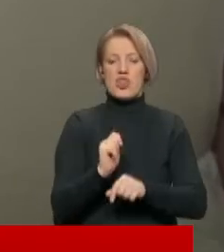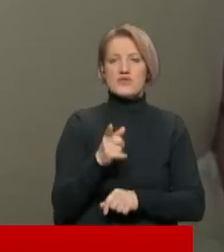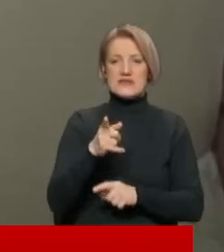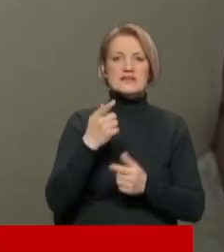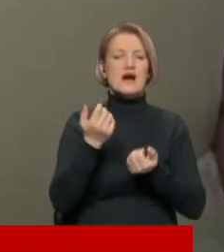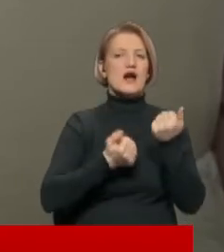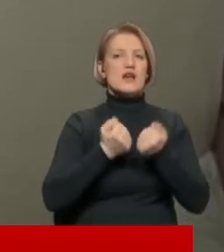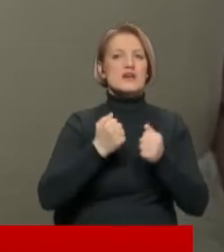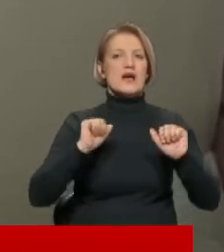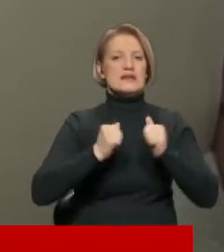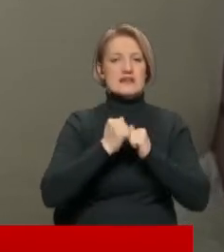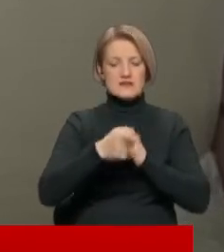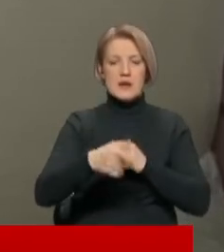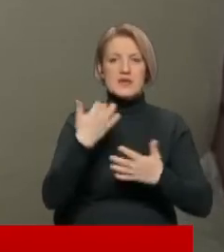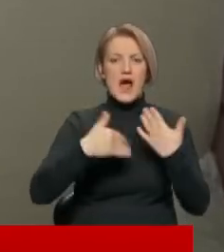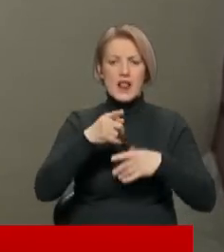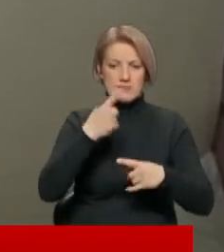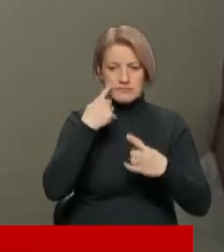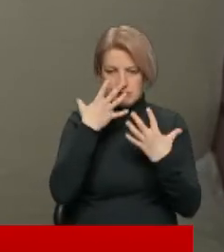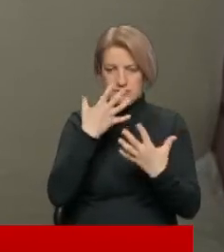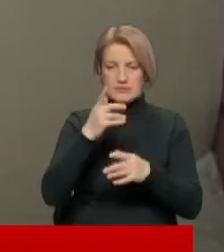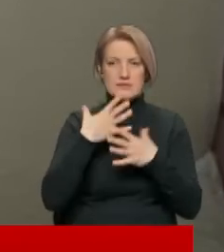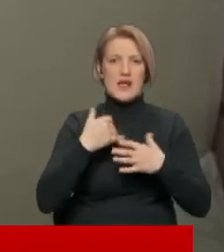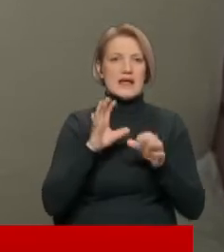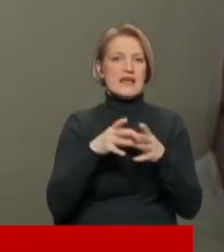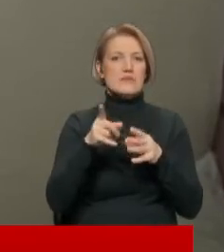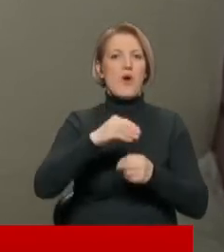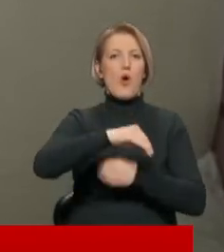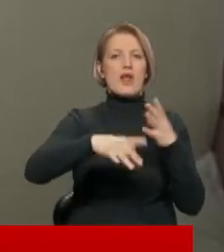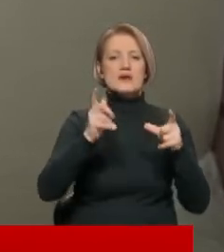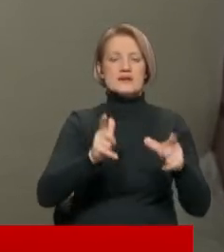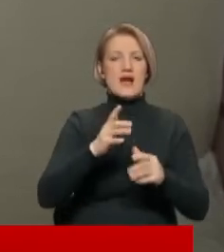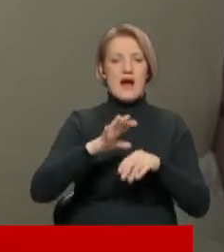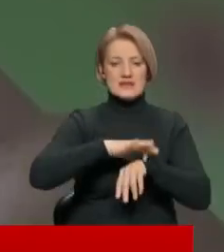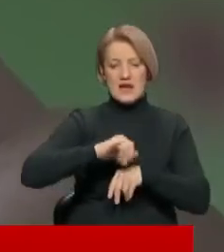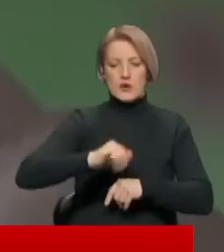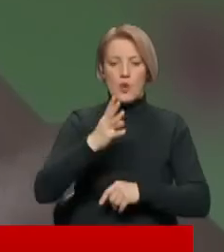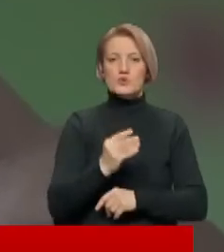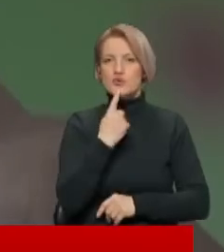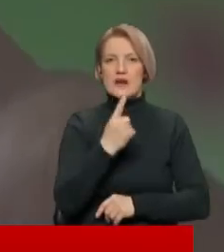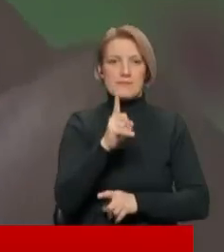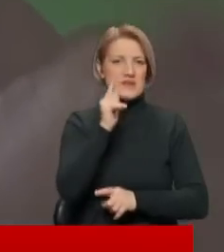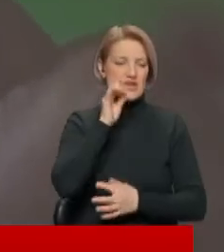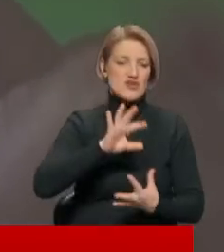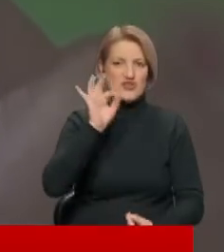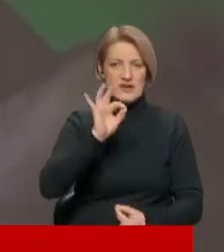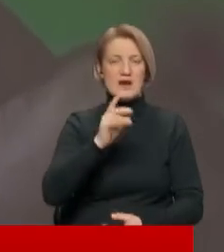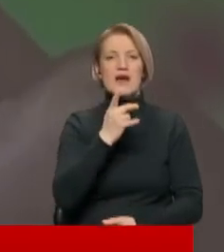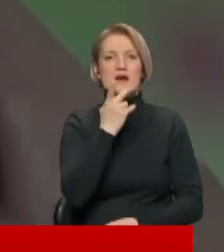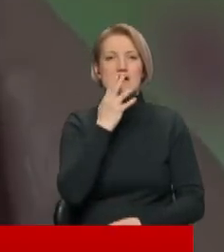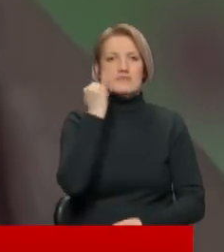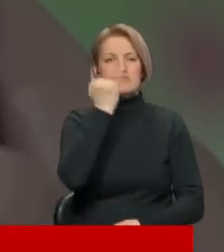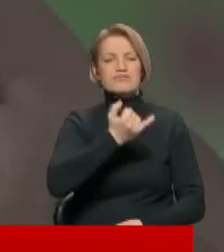trafik kazasında yaralılara müdahaleye gitti sağlık ekipleri olay yerinde hasta yakın olduğunu söyleyen bir kişinin sözlü ve fiziksel